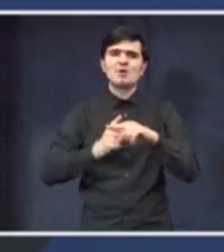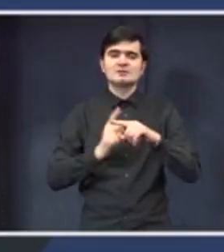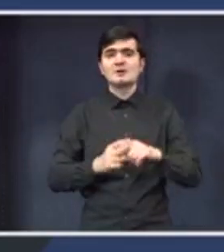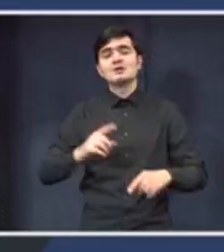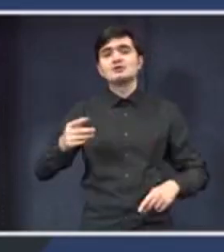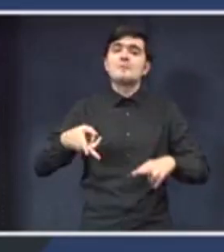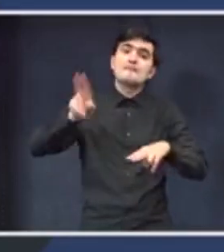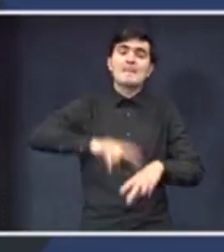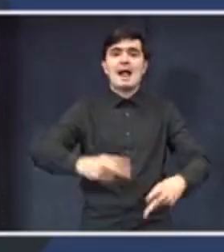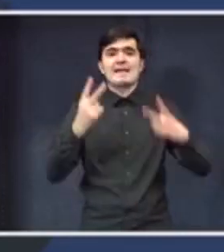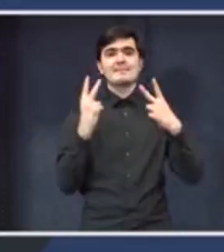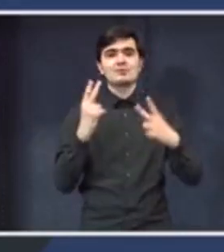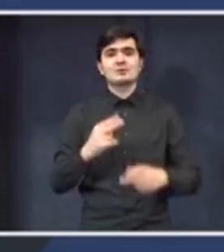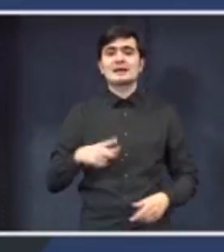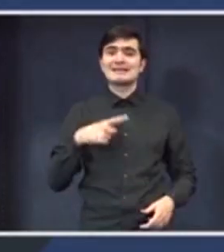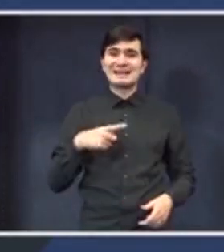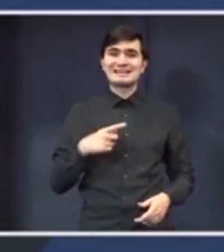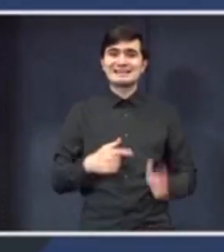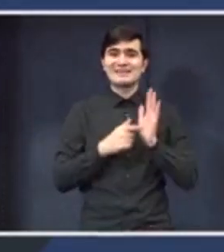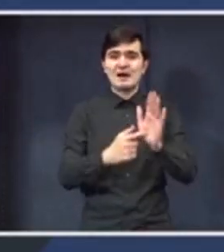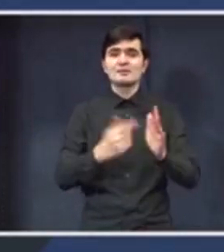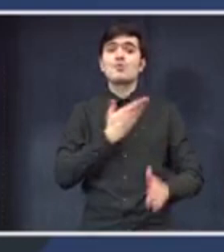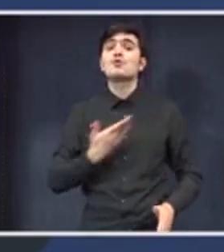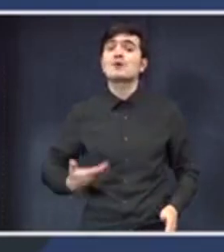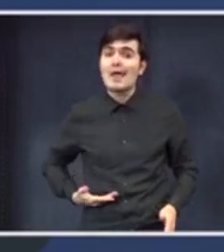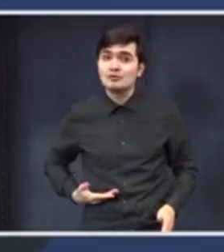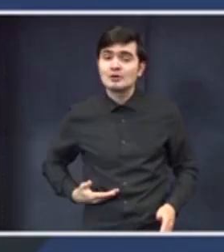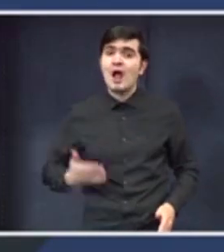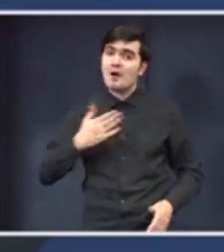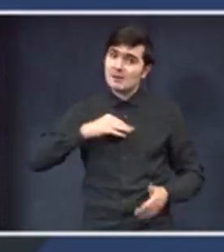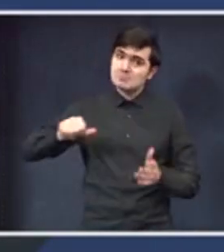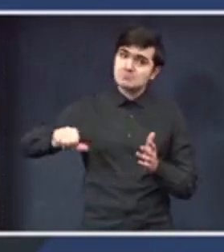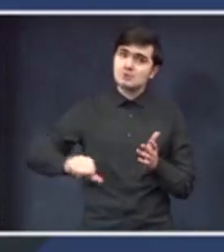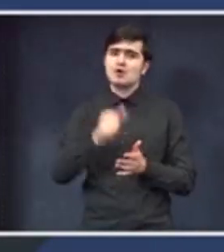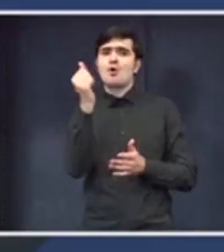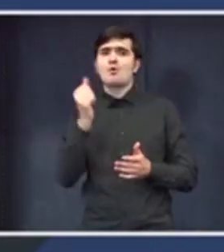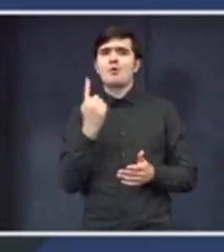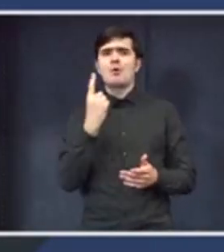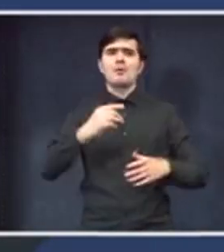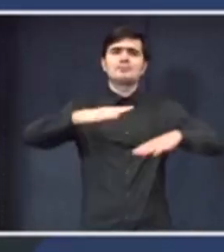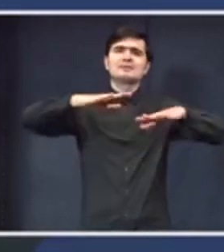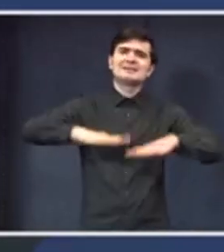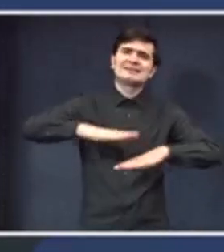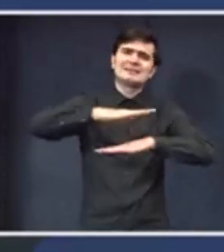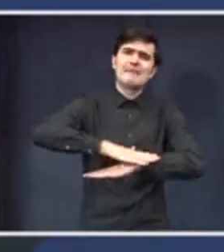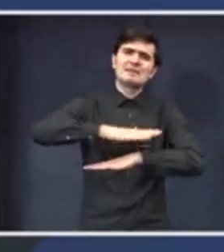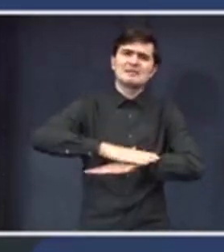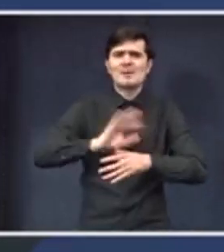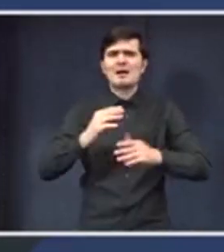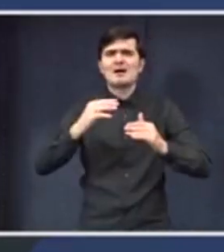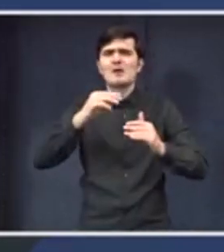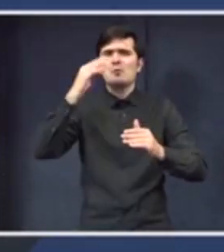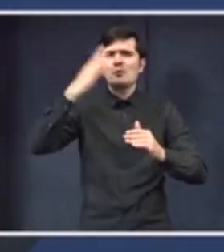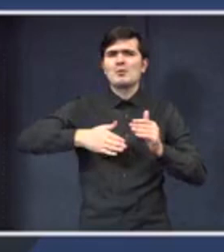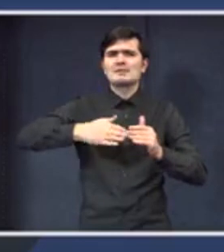să văd, să vă arăt, pe București avem iarăși o stabilizare, chiar o scădere în ultimele câteva